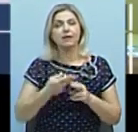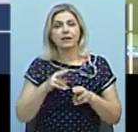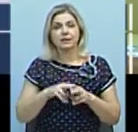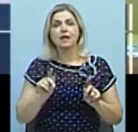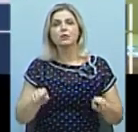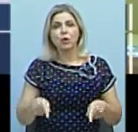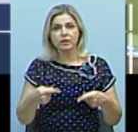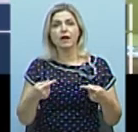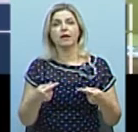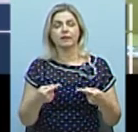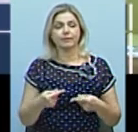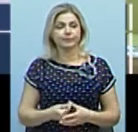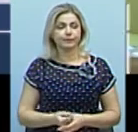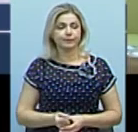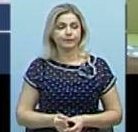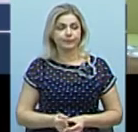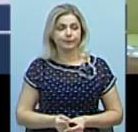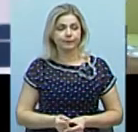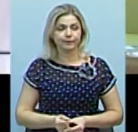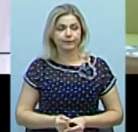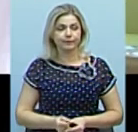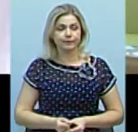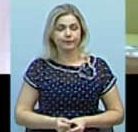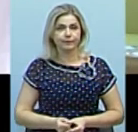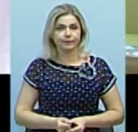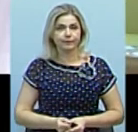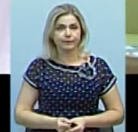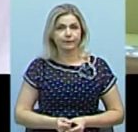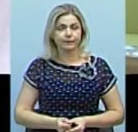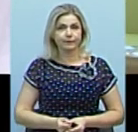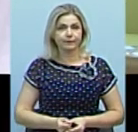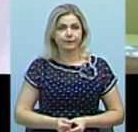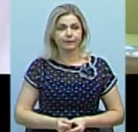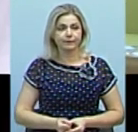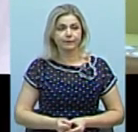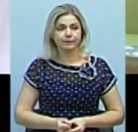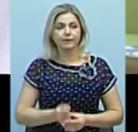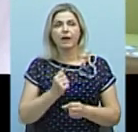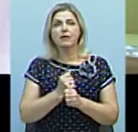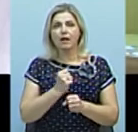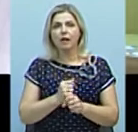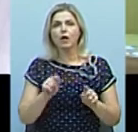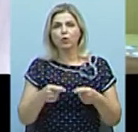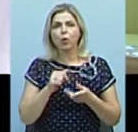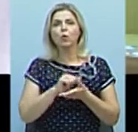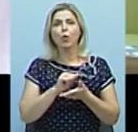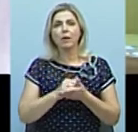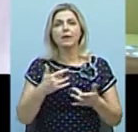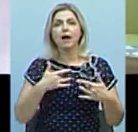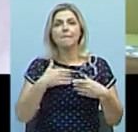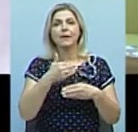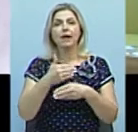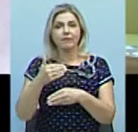дуже багато заходів, але один із значущих, на мій погляд, це буде створення і постановка документальної п'єси,